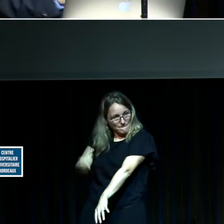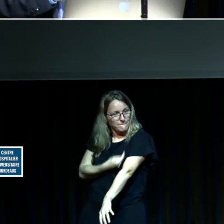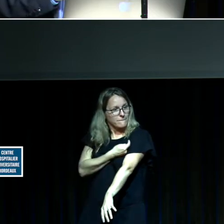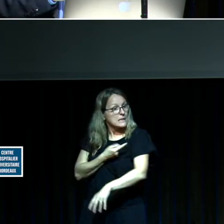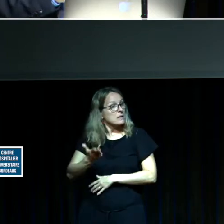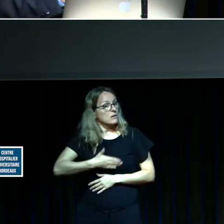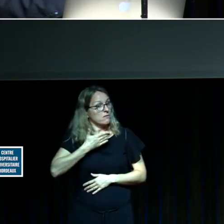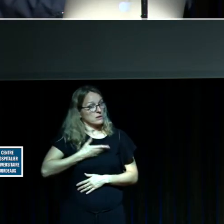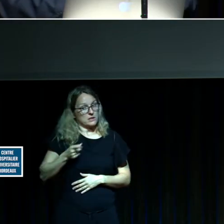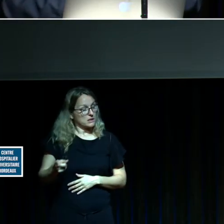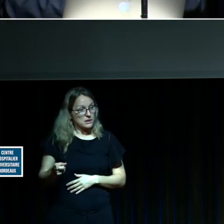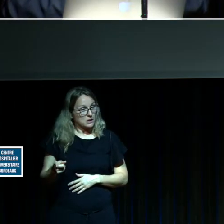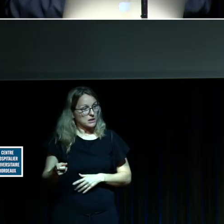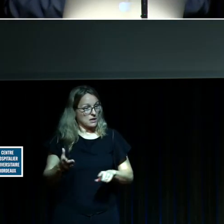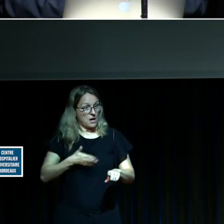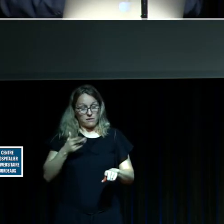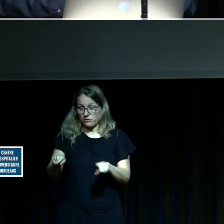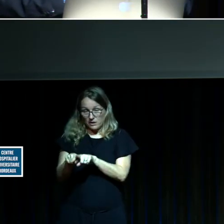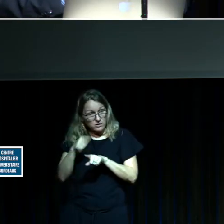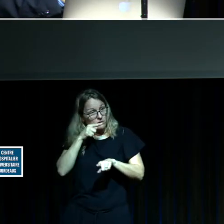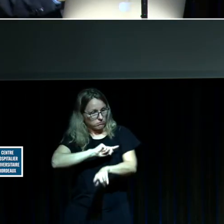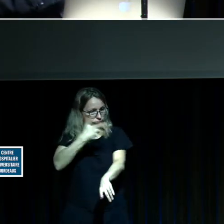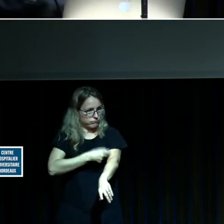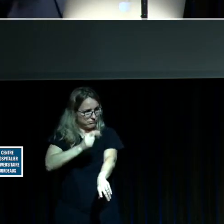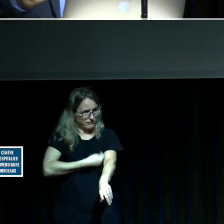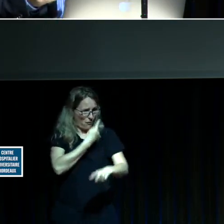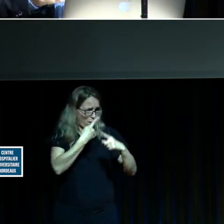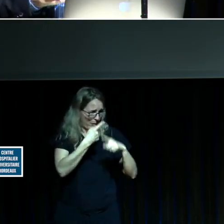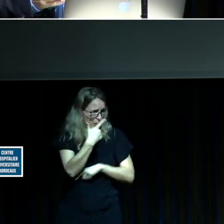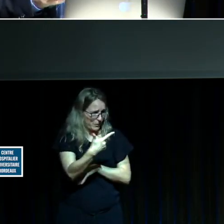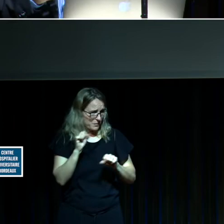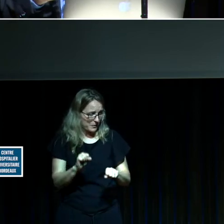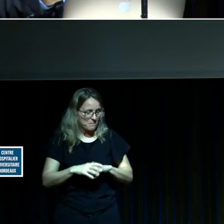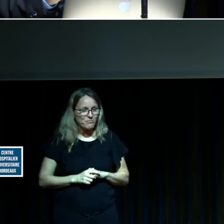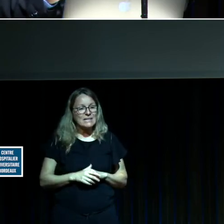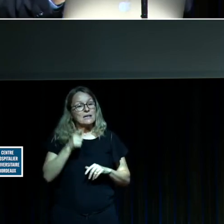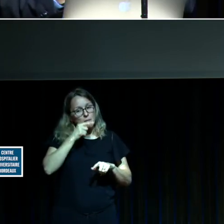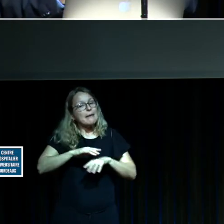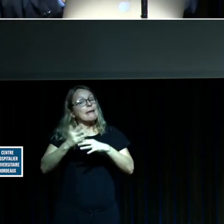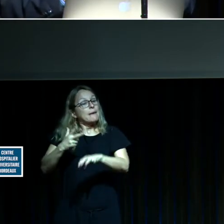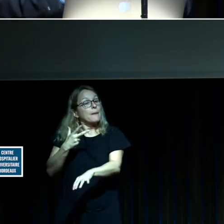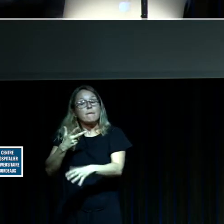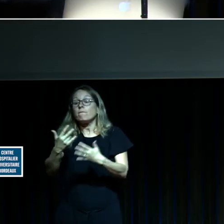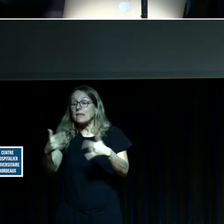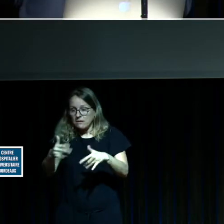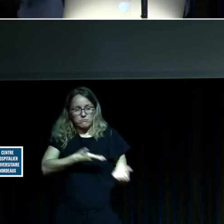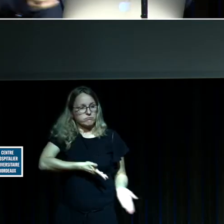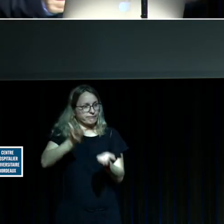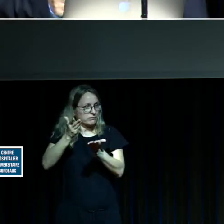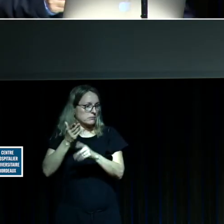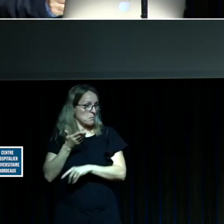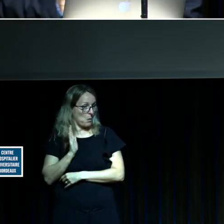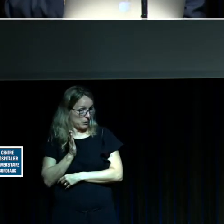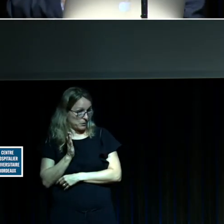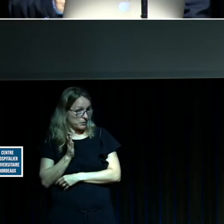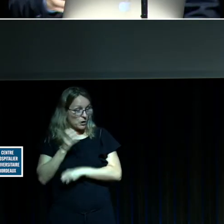nombre de patients qui étaient traités par thrombolyse. Et donc ensuite, ben, le patient est transporté à Bordeaux si c'est nécessaire, soit pour une thrombectomie, soit pour la